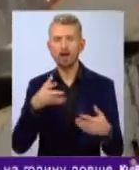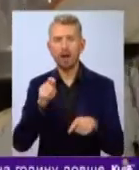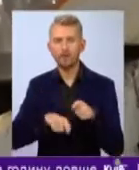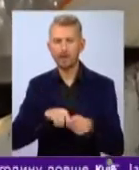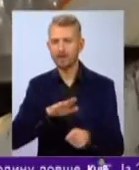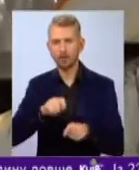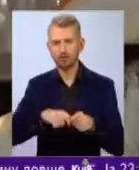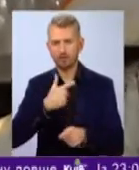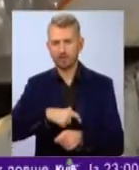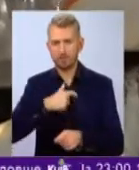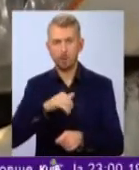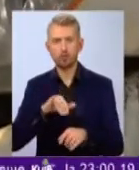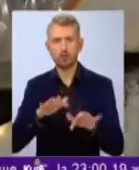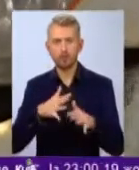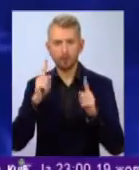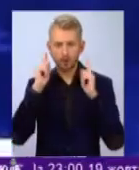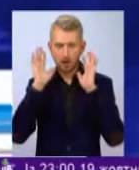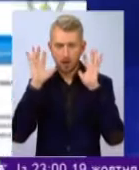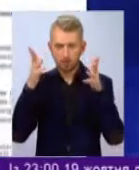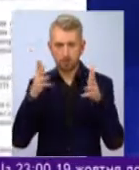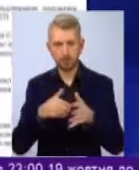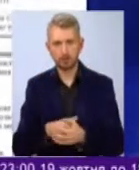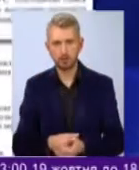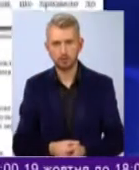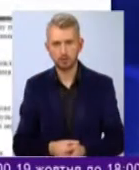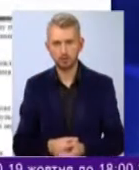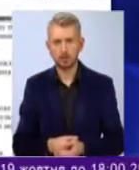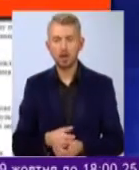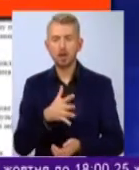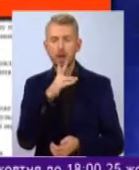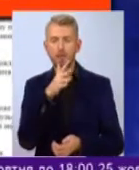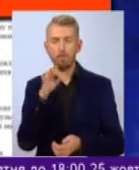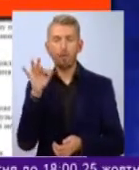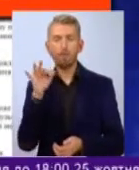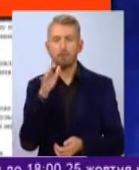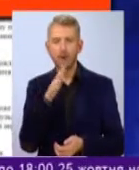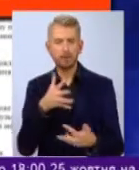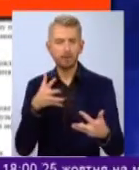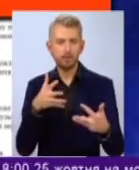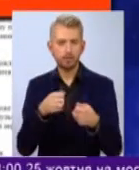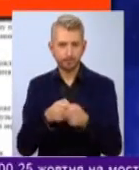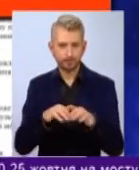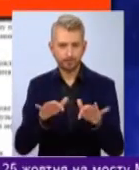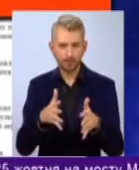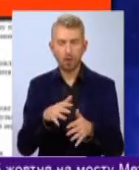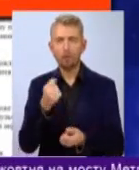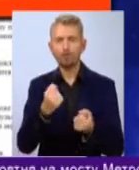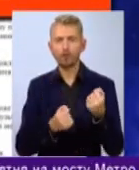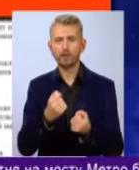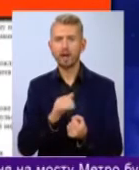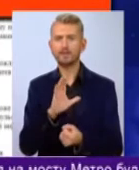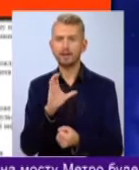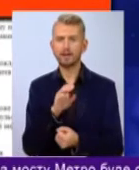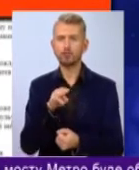контролював себе, бо у нього стався епілептичний напад. На момент дорожньо-транспортної пригоди у водія Станіслава